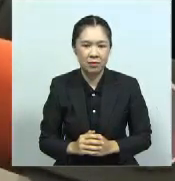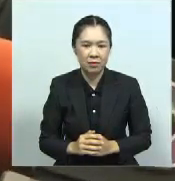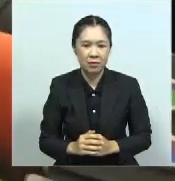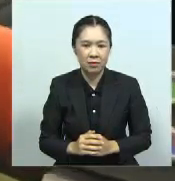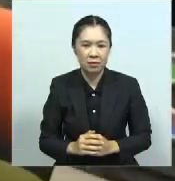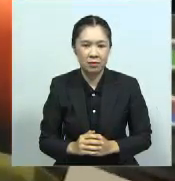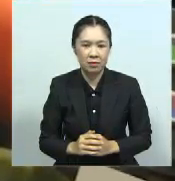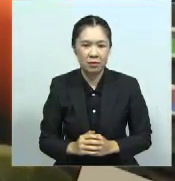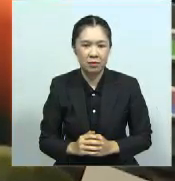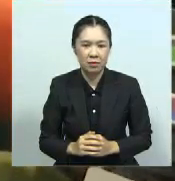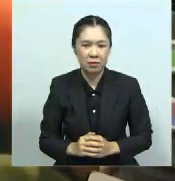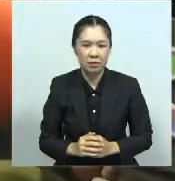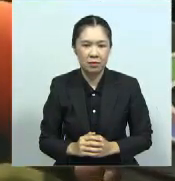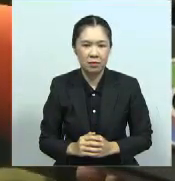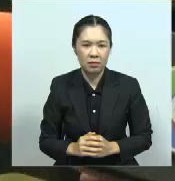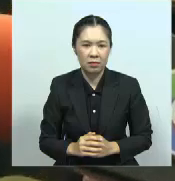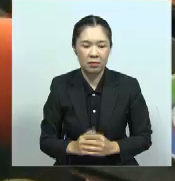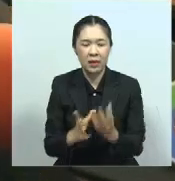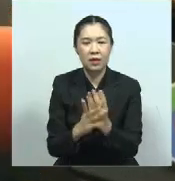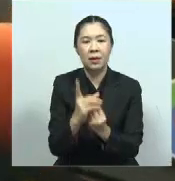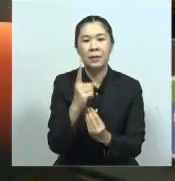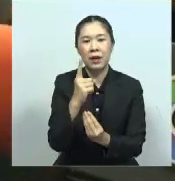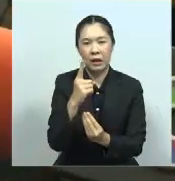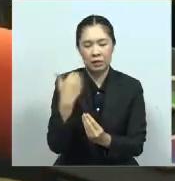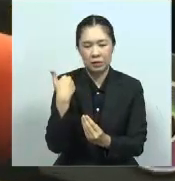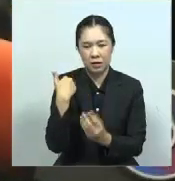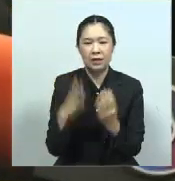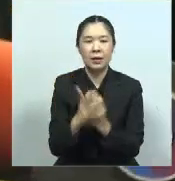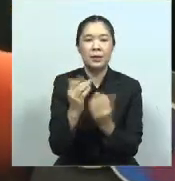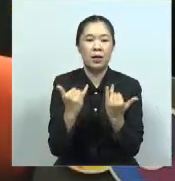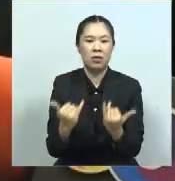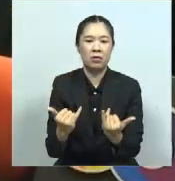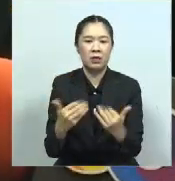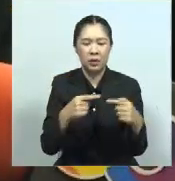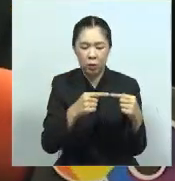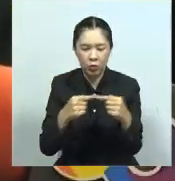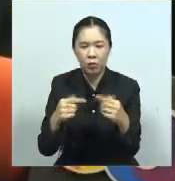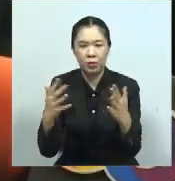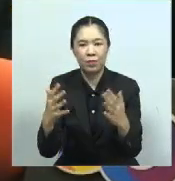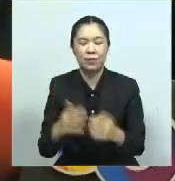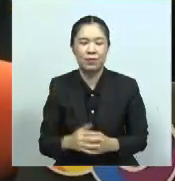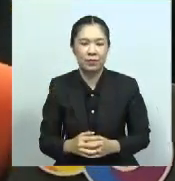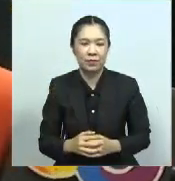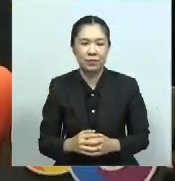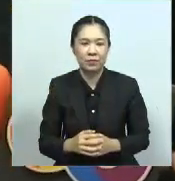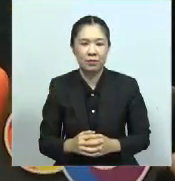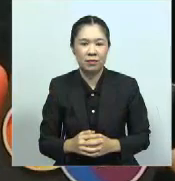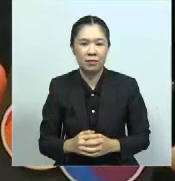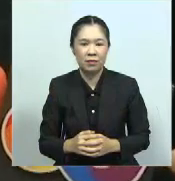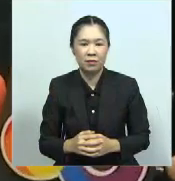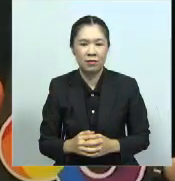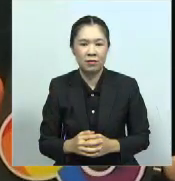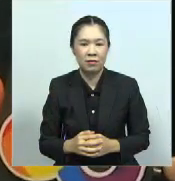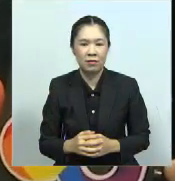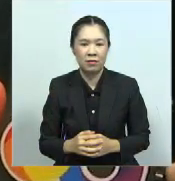เหตุการณ์ที่เกิดขึ้น มันมีความต่อเนื่องที่ไหนอาทิตย์เดียวอาทิตย์นี้เท่านั้นแหละ เป็นเพราะว่าในเรื่องของ มันจะหมดงานจะหมด